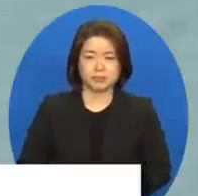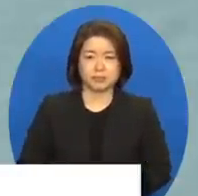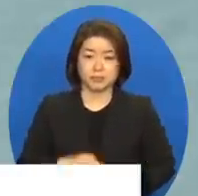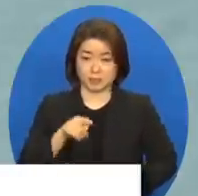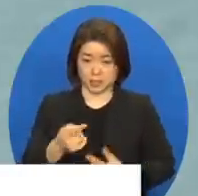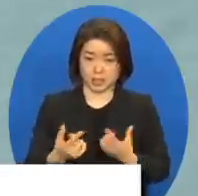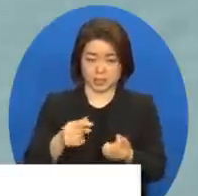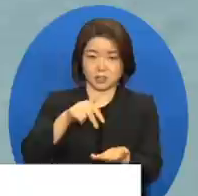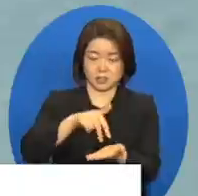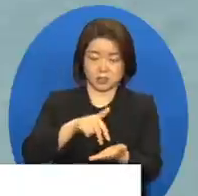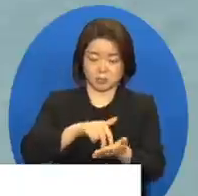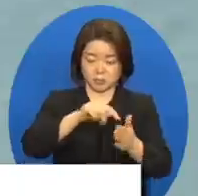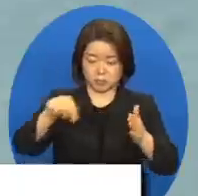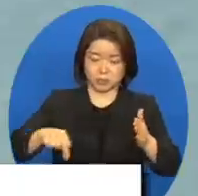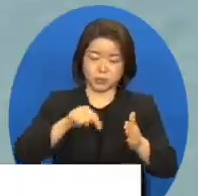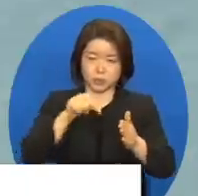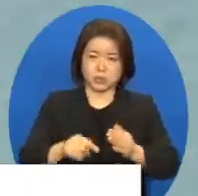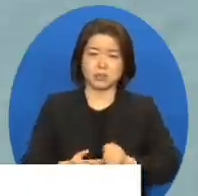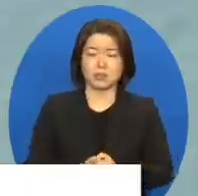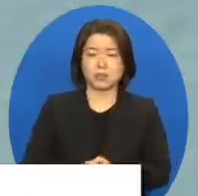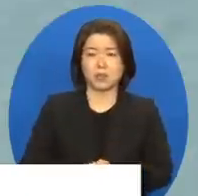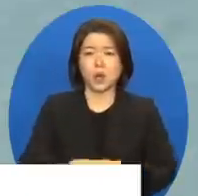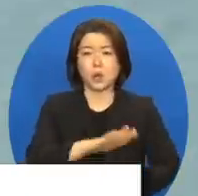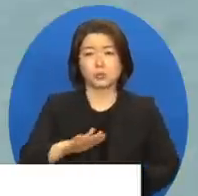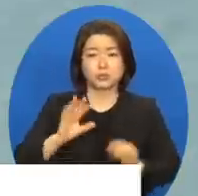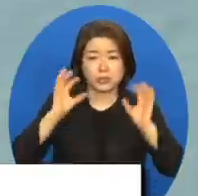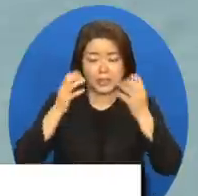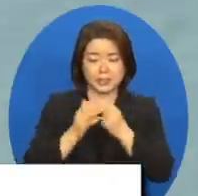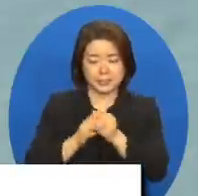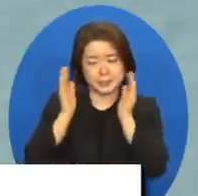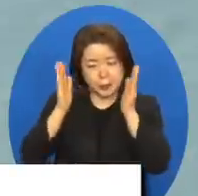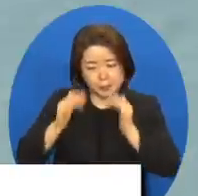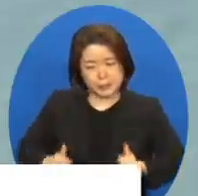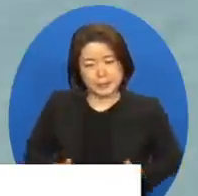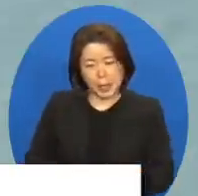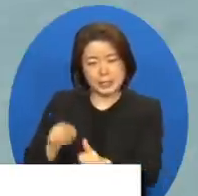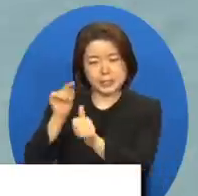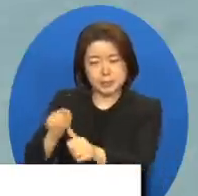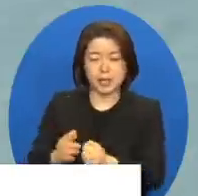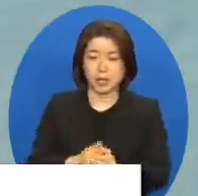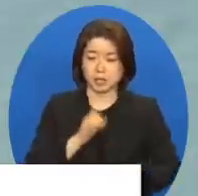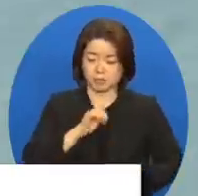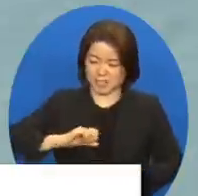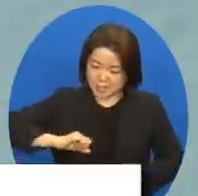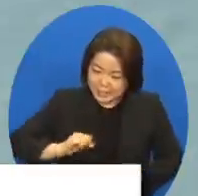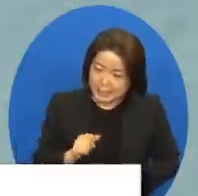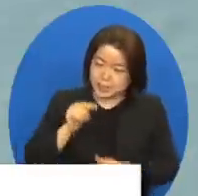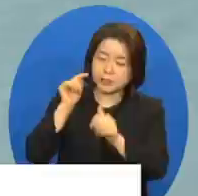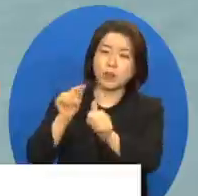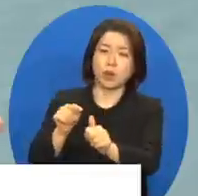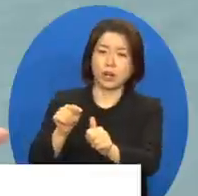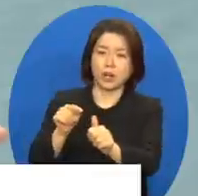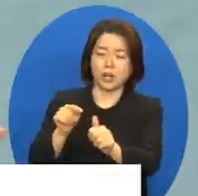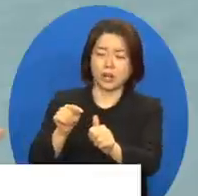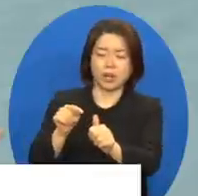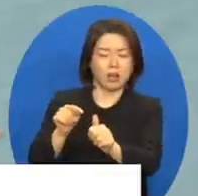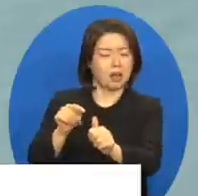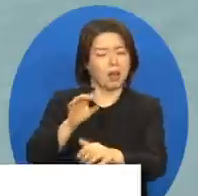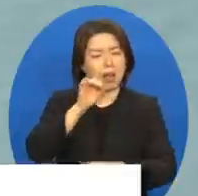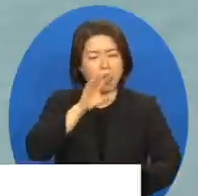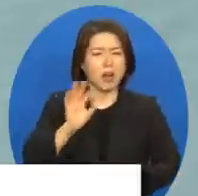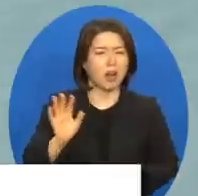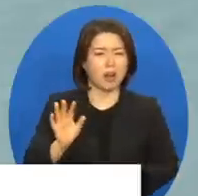이런 형편 속에 우리 아이들에게 공부 열심히 해라, 말 잘 들으라 통하지가 않는